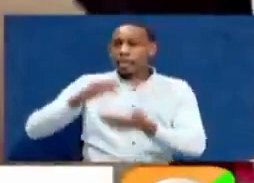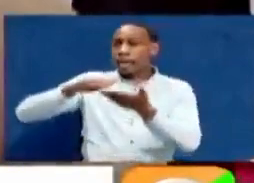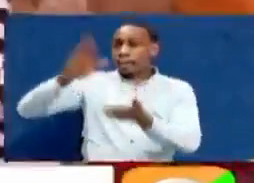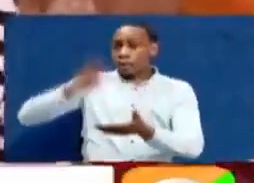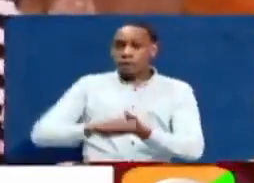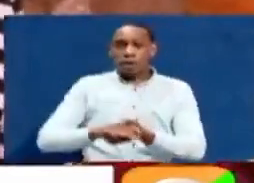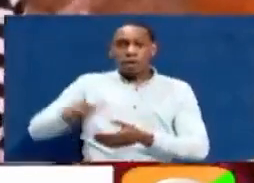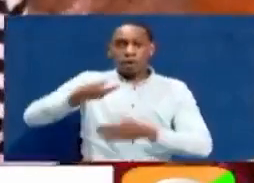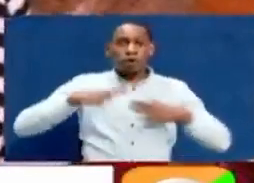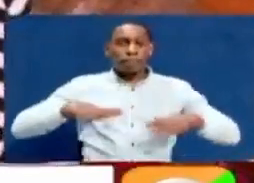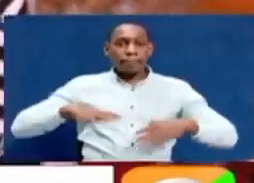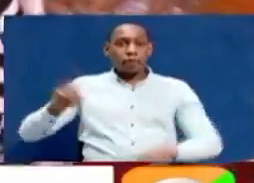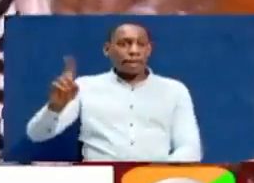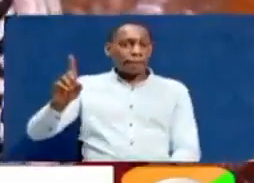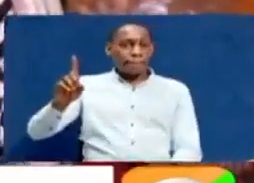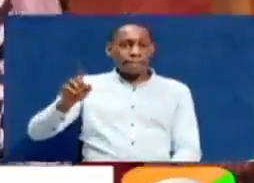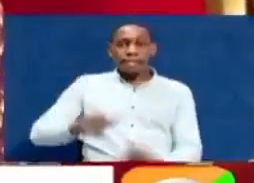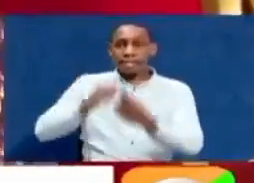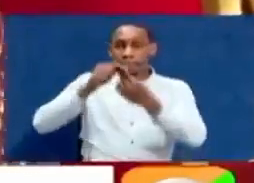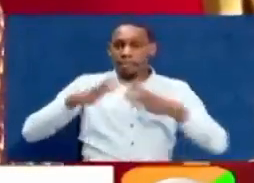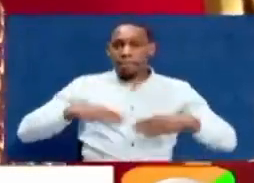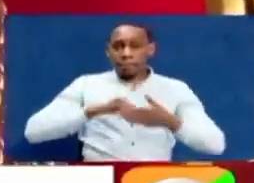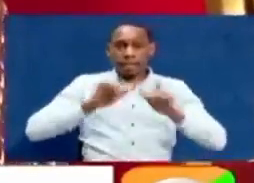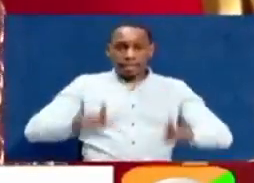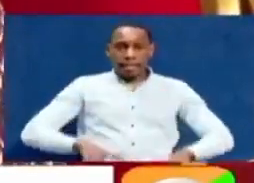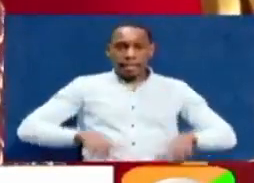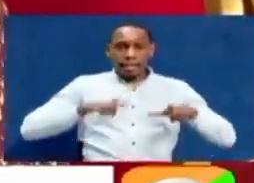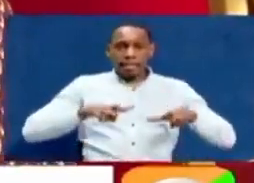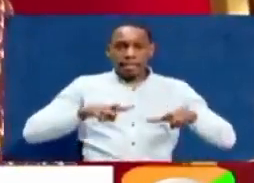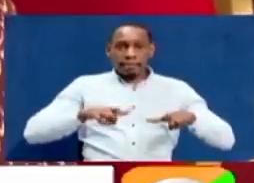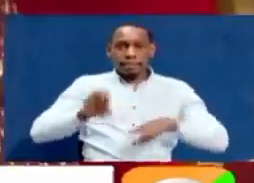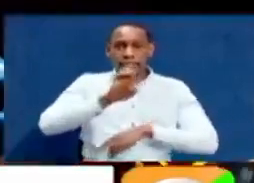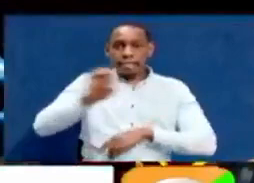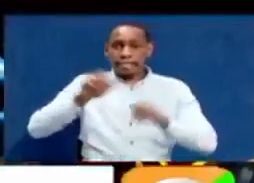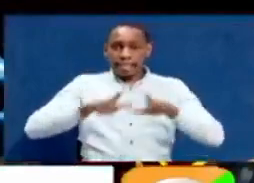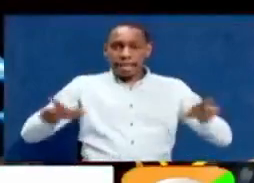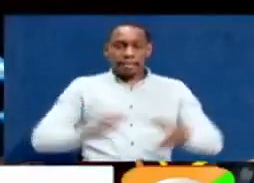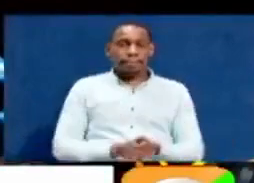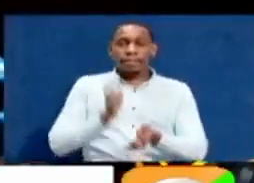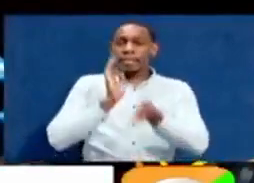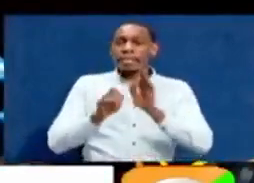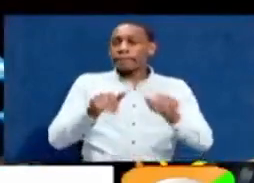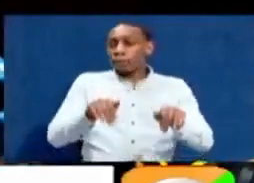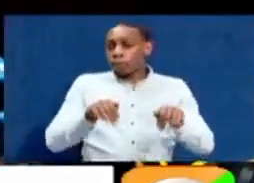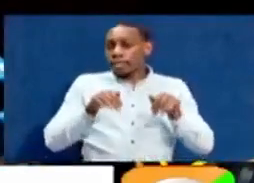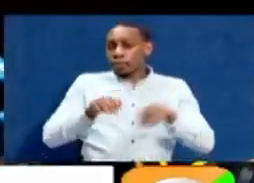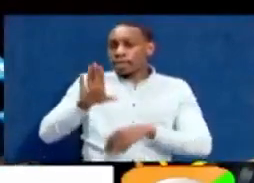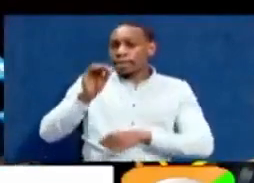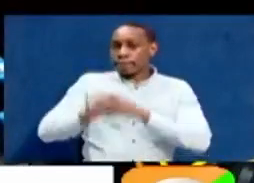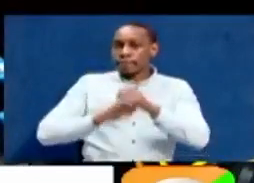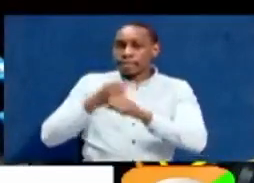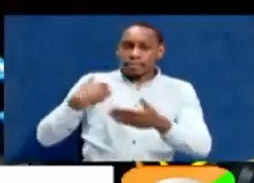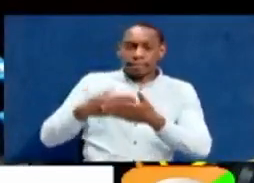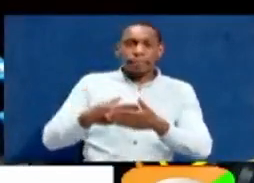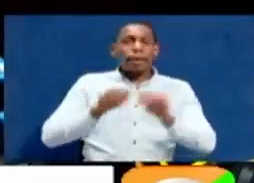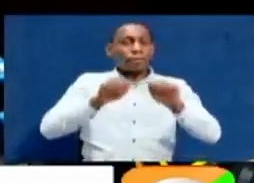zaidi kwa wakazi wa Nairobi, haswa wale wanaoishi katika mitaa ya Eastlands. If you have waited 50 years, you might as well